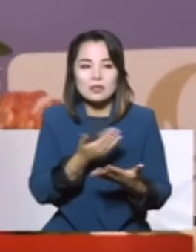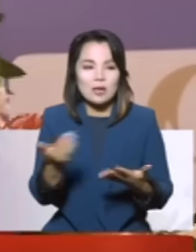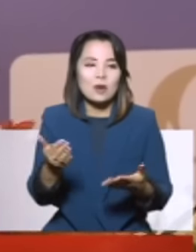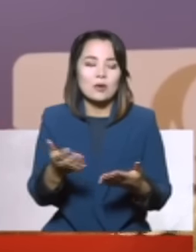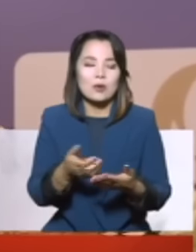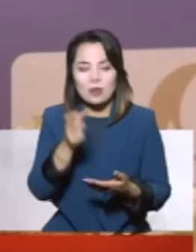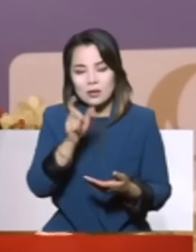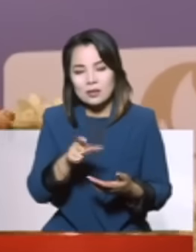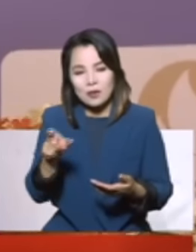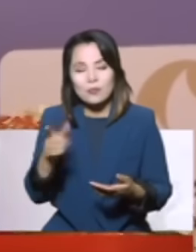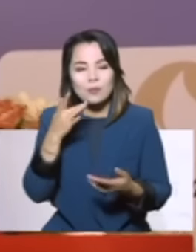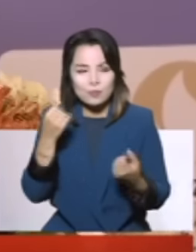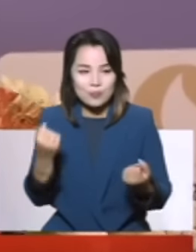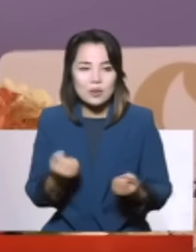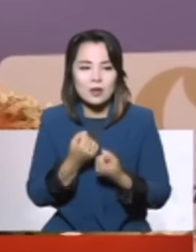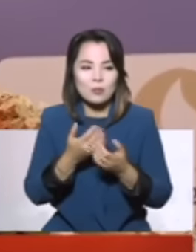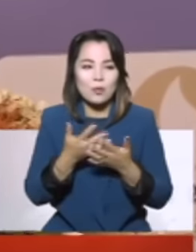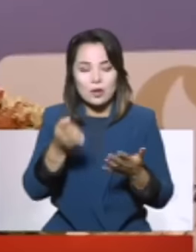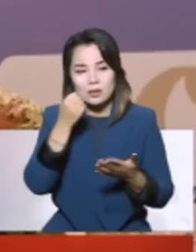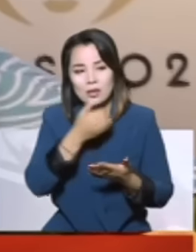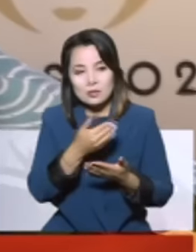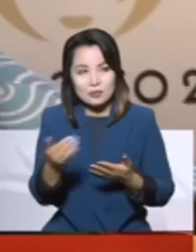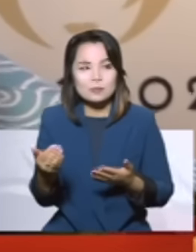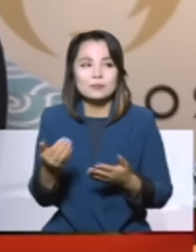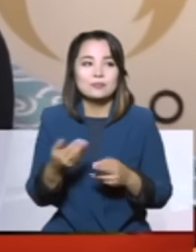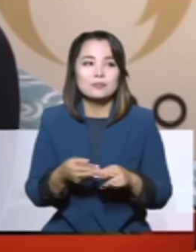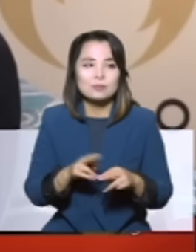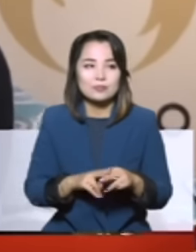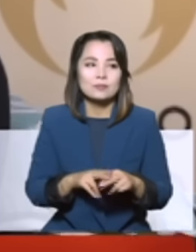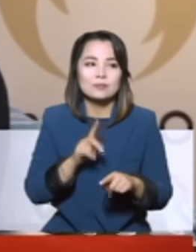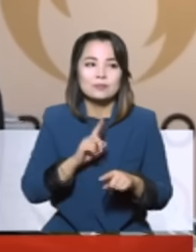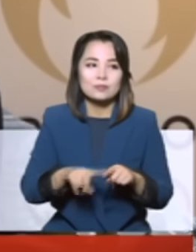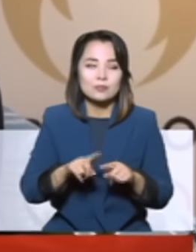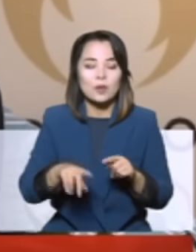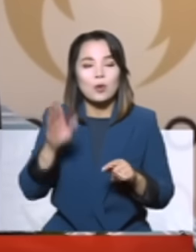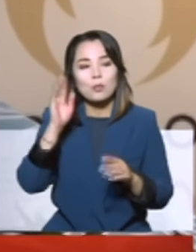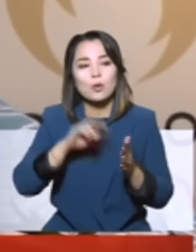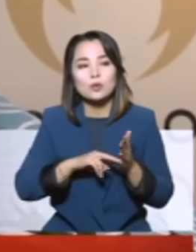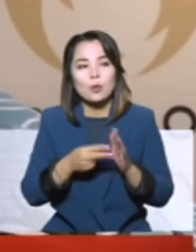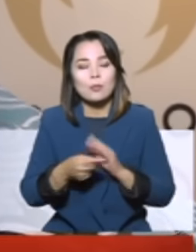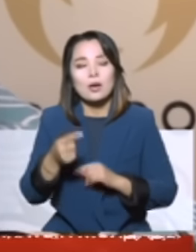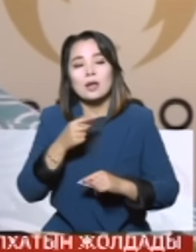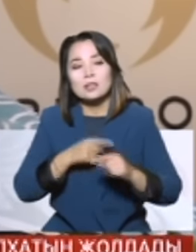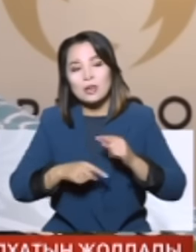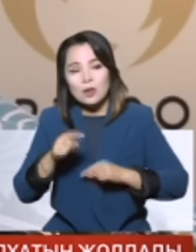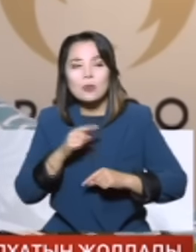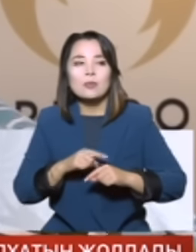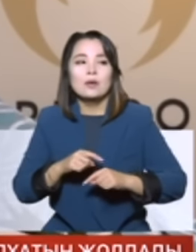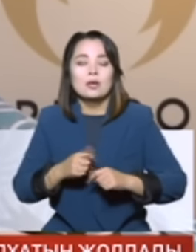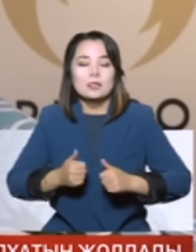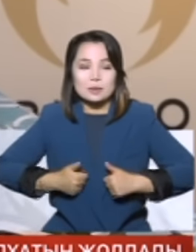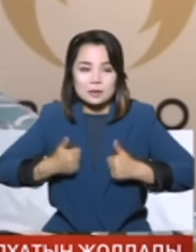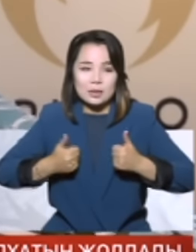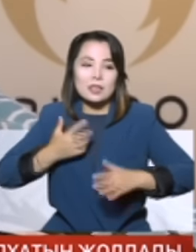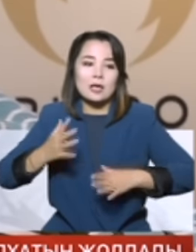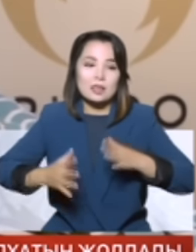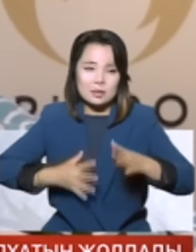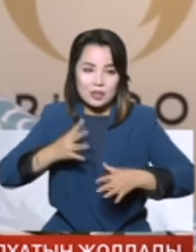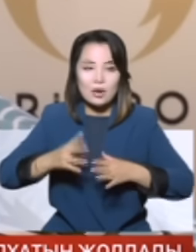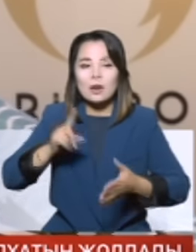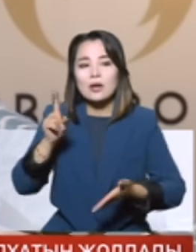адамдар жазды. Бәріне үлкен алғыс. Алдағы жоспар енді бірінші елге оралып, отбасыммен біраз